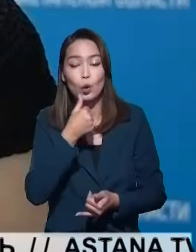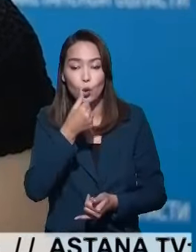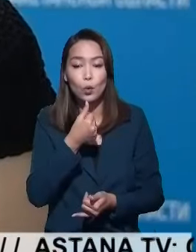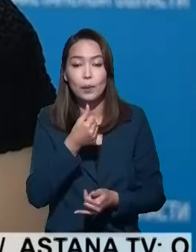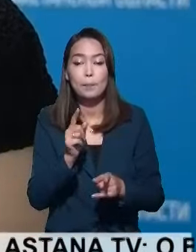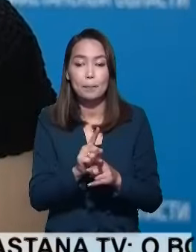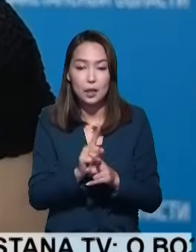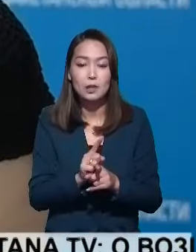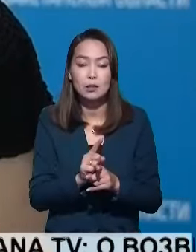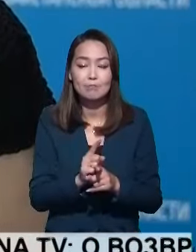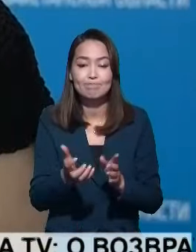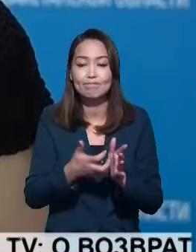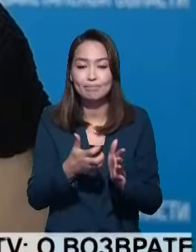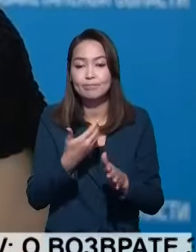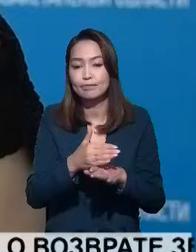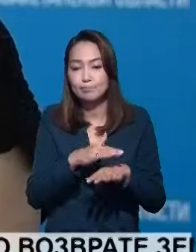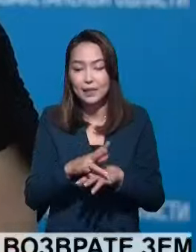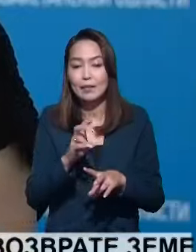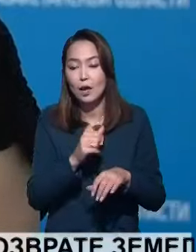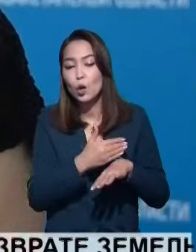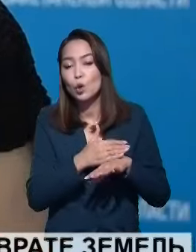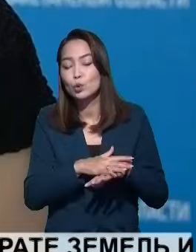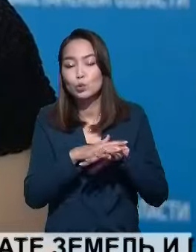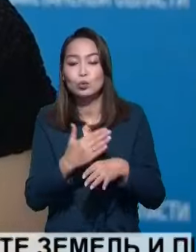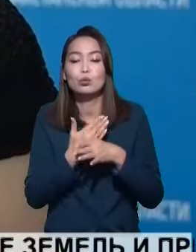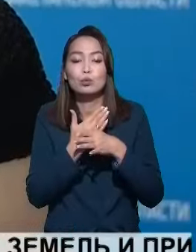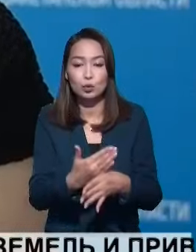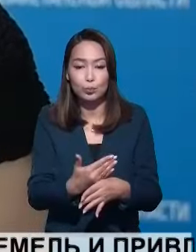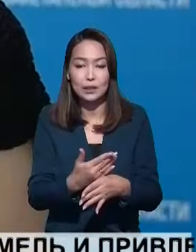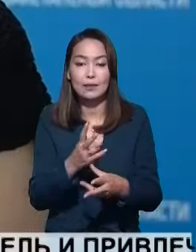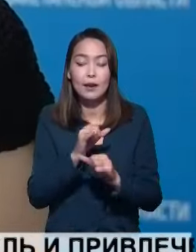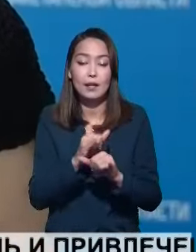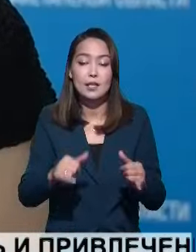испытывал дефицит кредитных средств на субсидирование развития бизнеса.